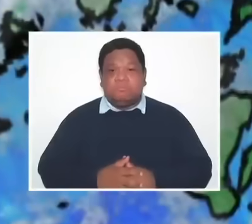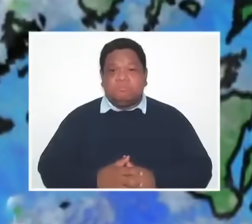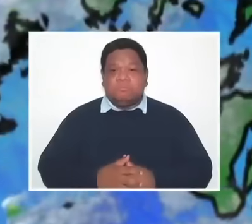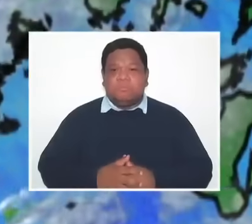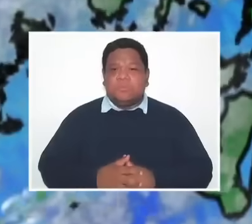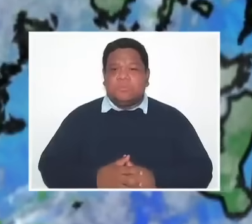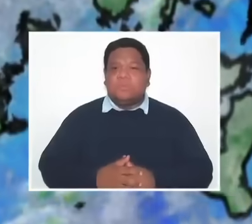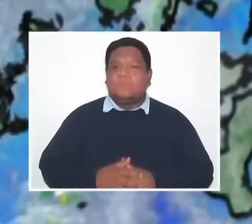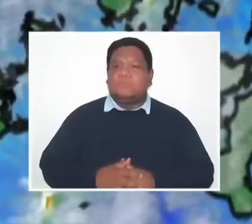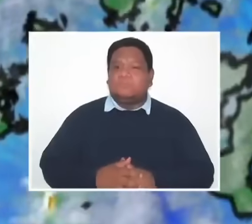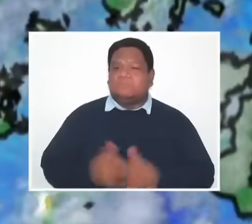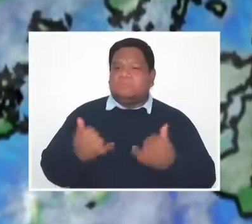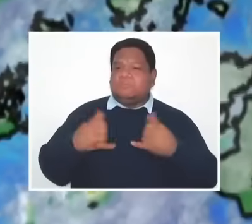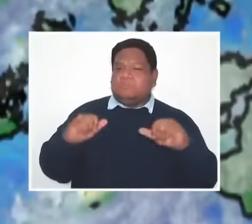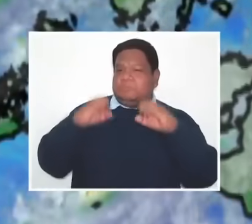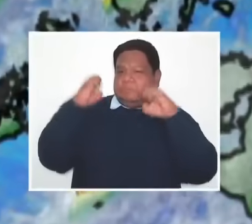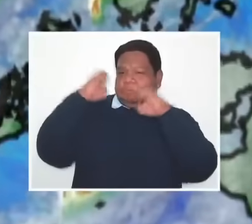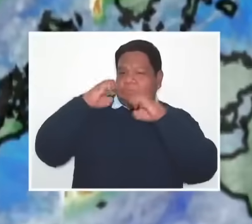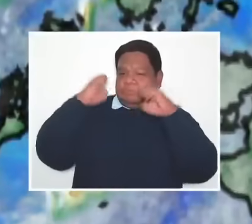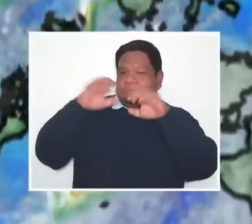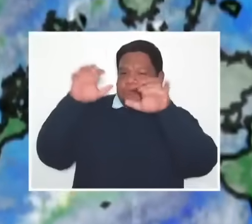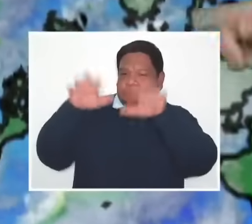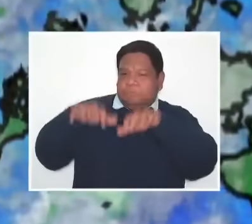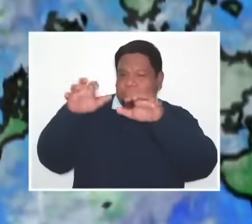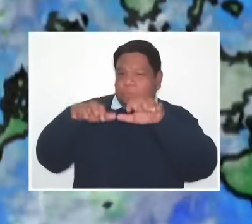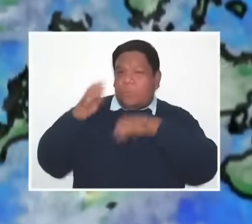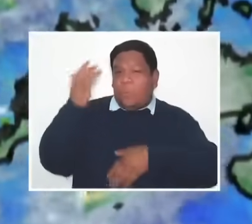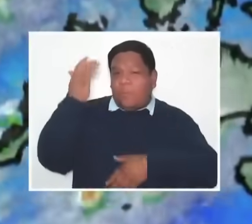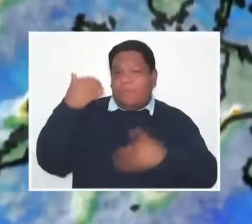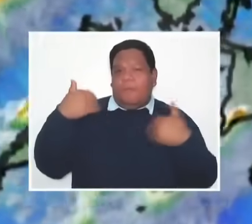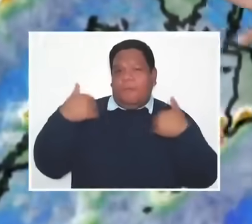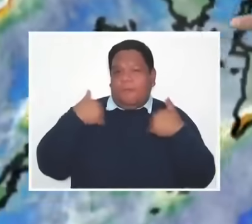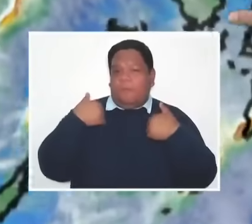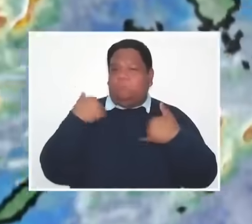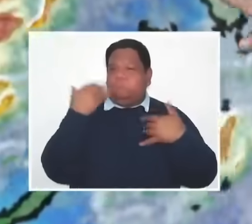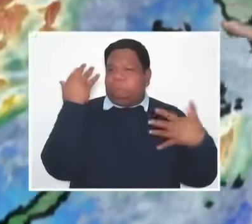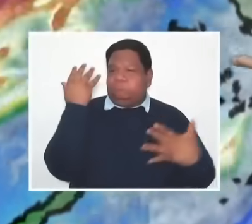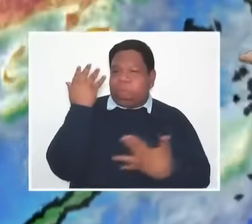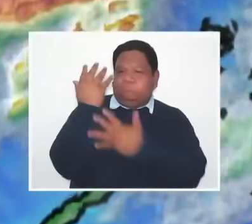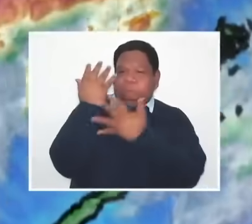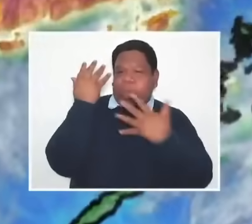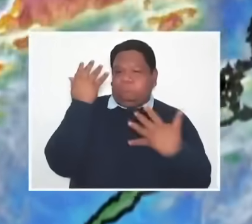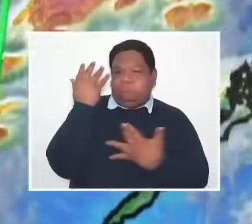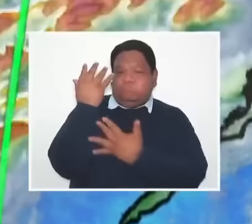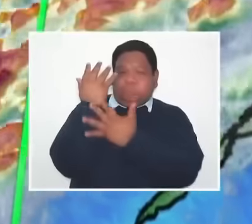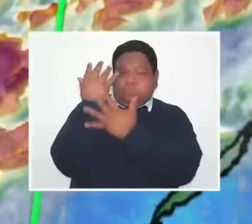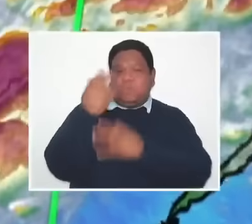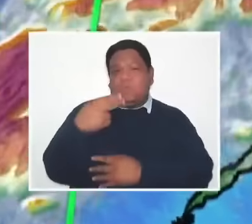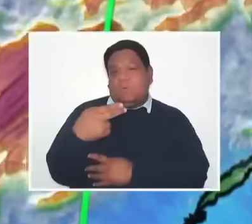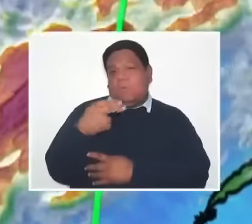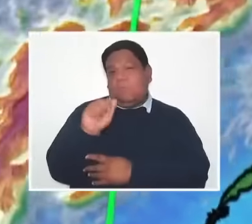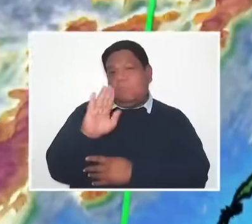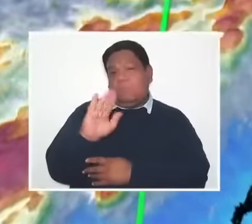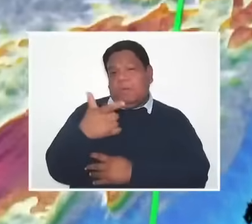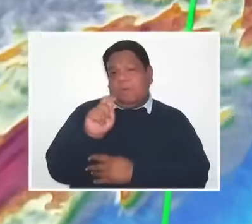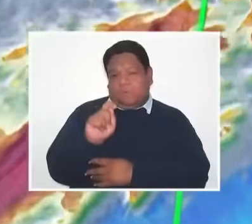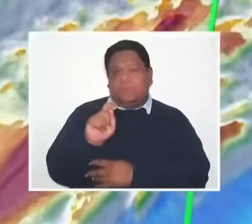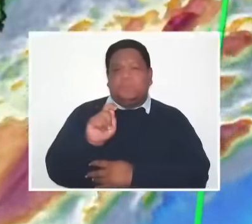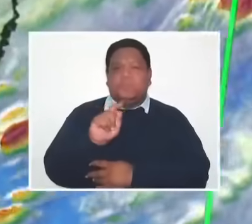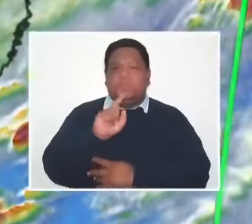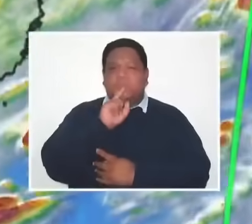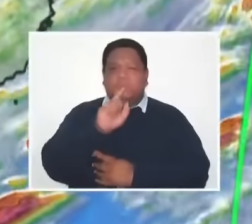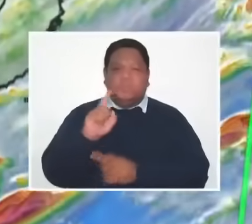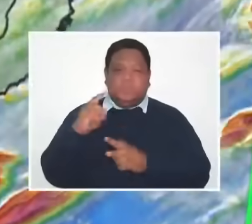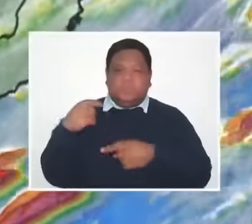may habag at panagadala ng mga pag-ulan at bugso ng hangin dito sa may bahagi ng Luzon na hinihila po ng dating bagyong Dodong